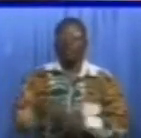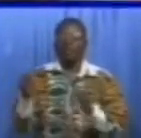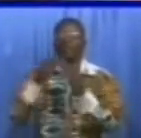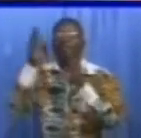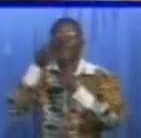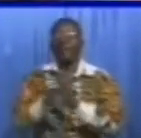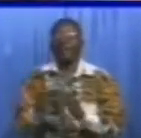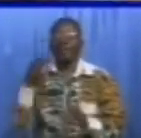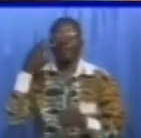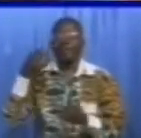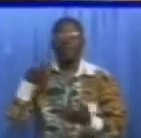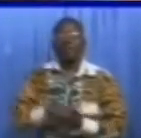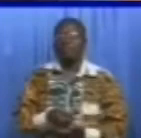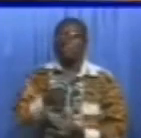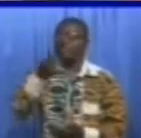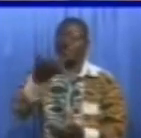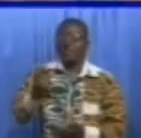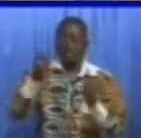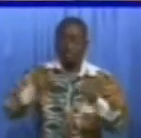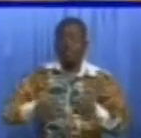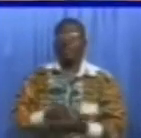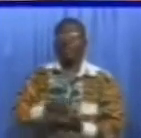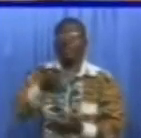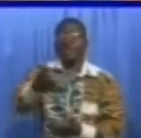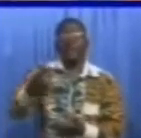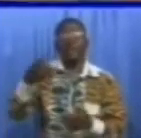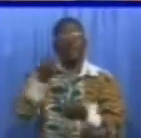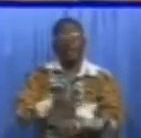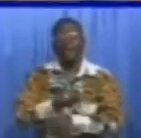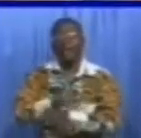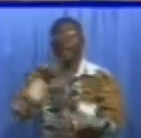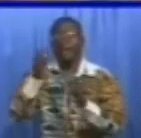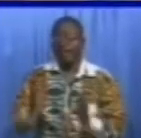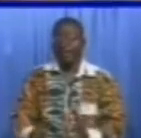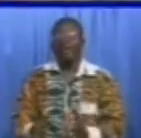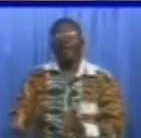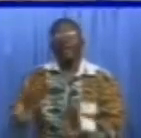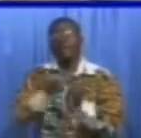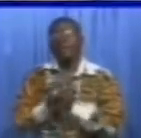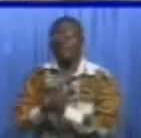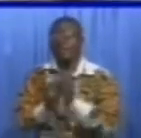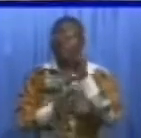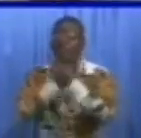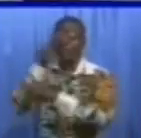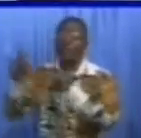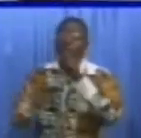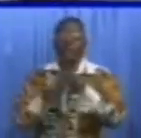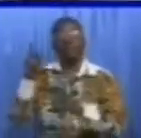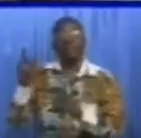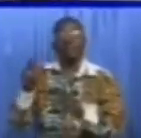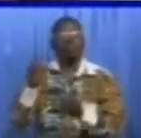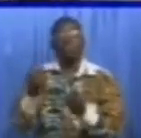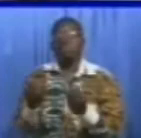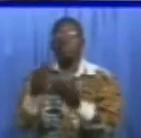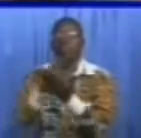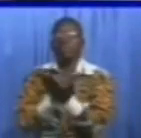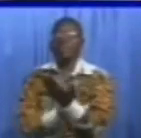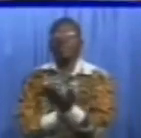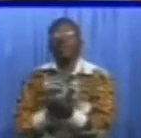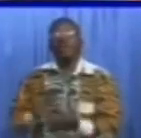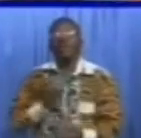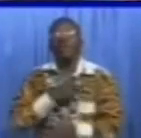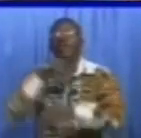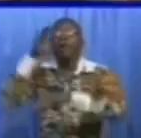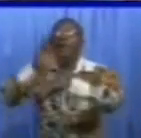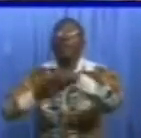constaté que le pouvoir d'achat des travailleurs et surtout de l'ensemble de la population s'est beaucoup érodé. Et de ce point de vue, nous avons interpellé